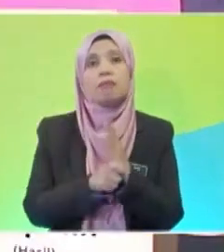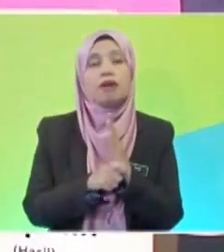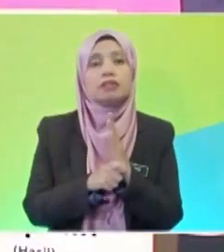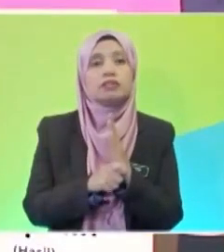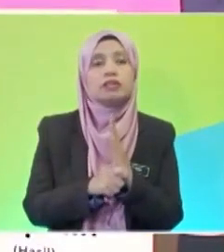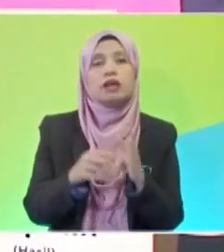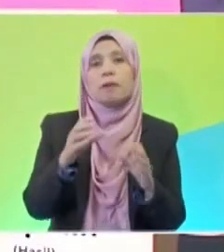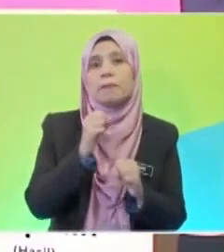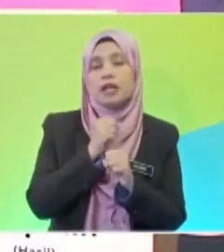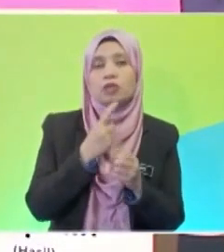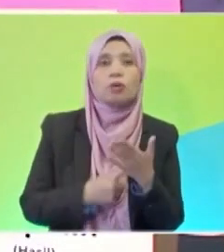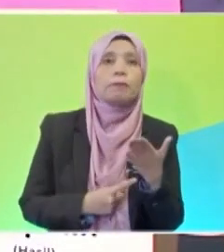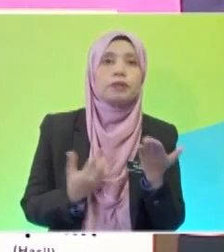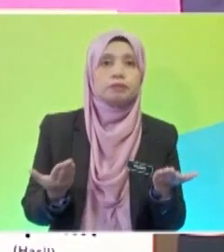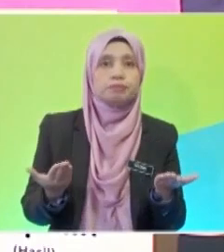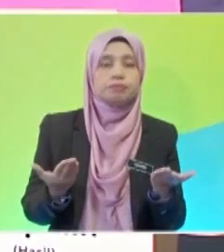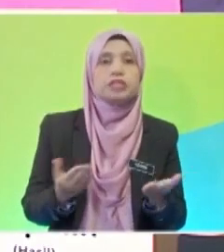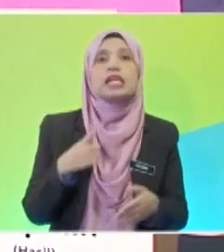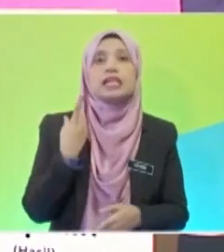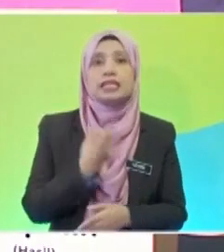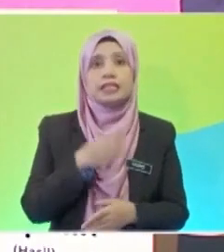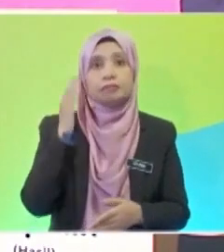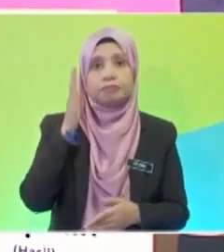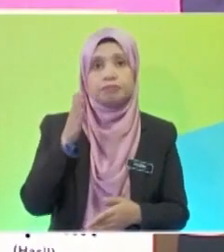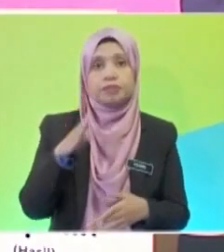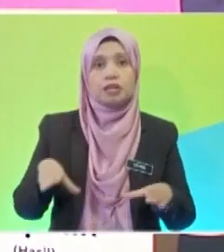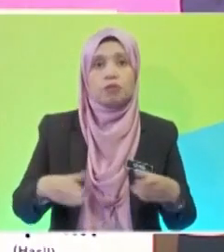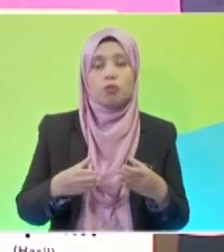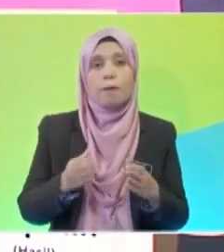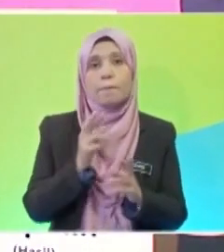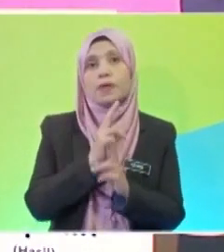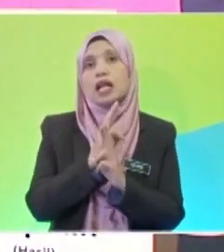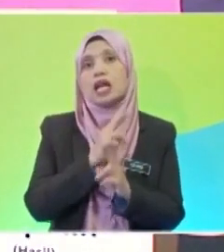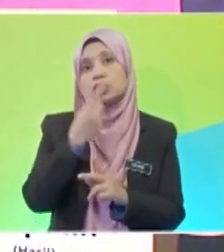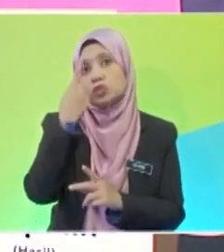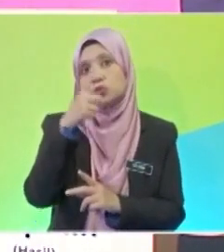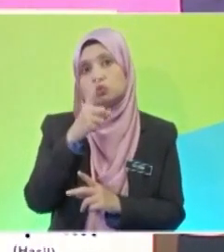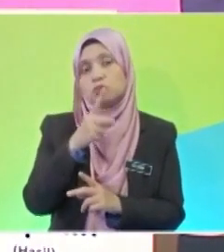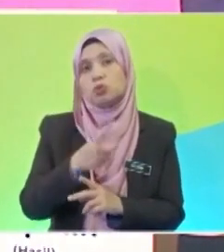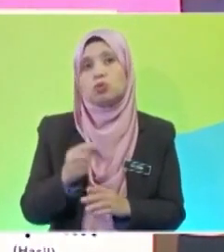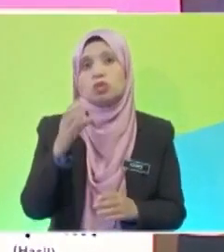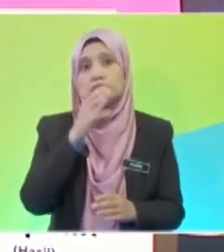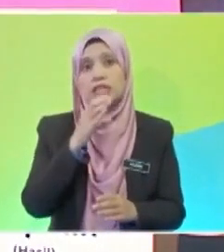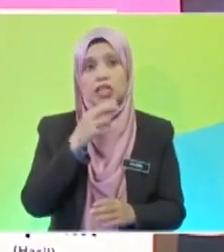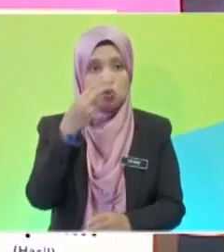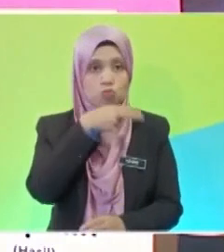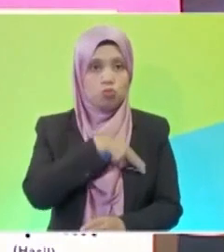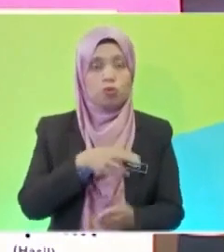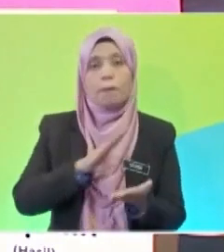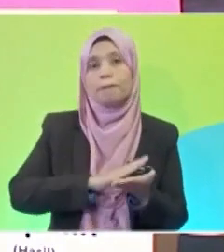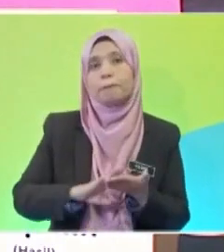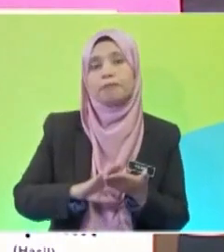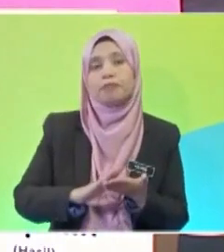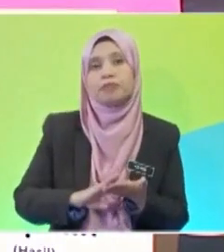tentang ambilan? Sekiranya ada, kita akan buat pelarasan untuk mencari untung bersih ini. Baik. Okey,